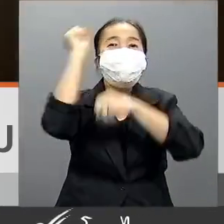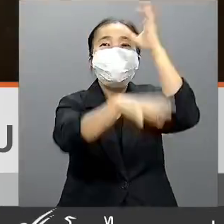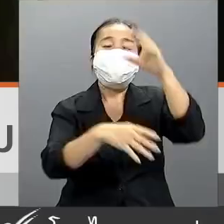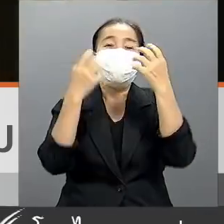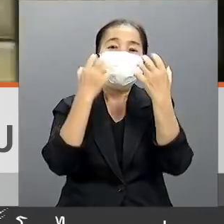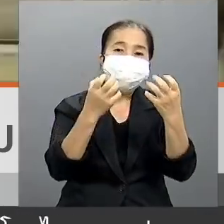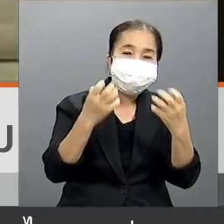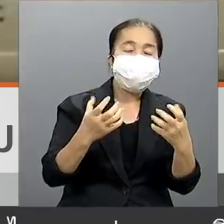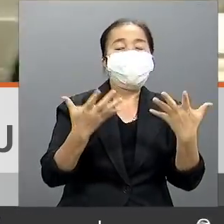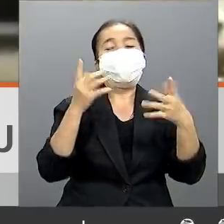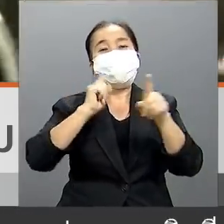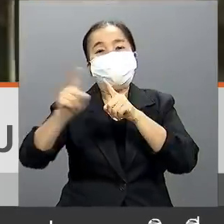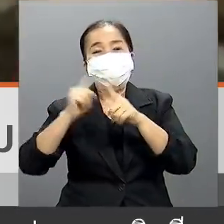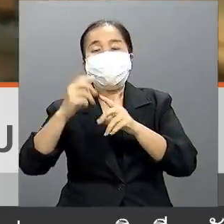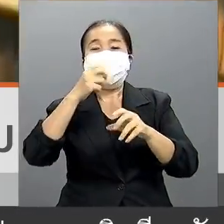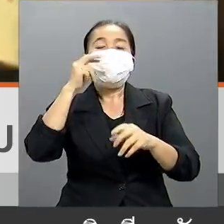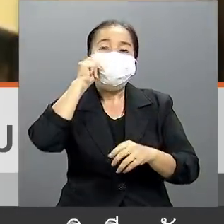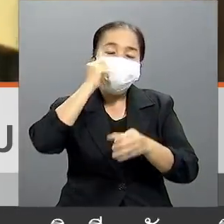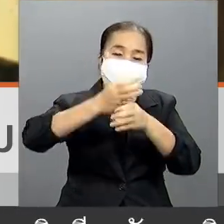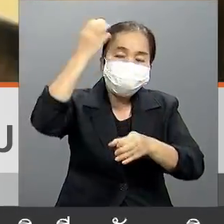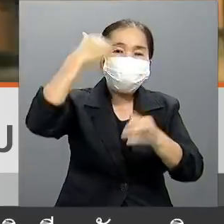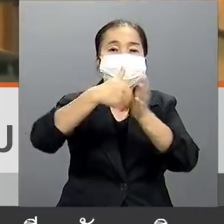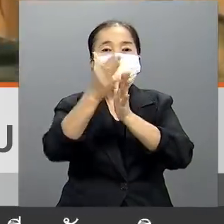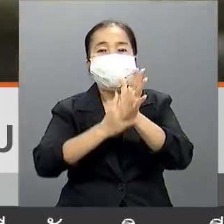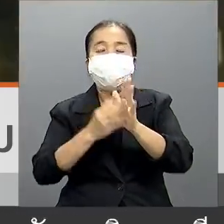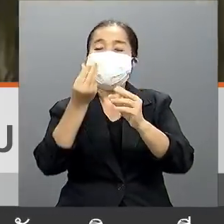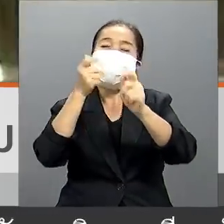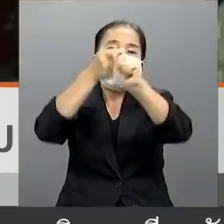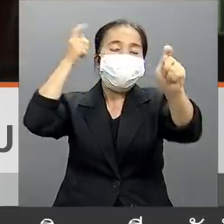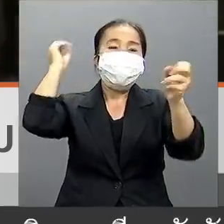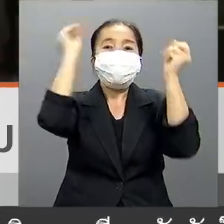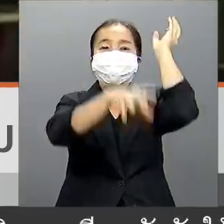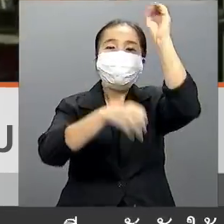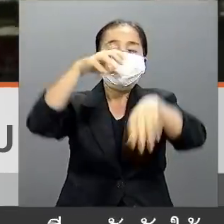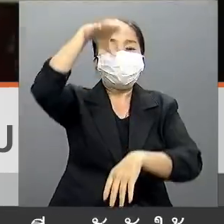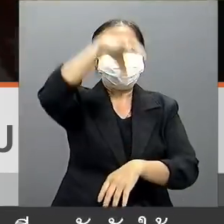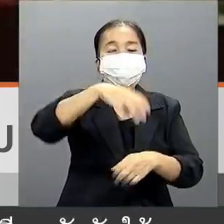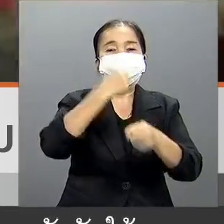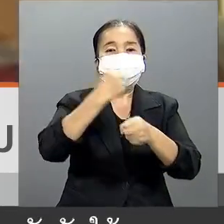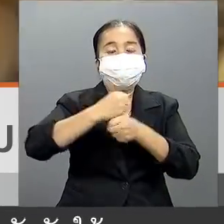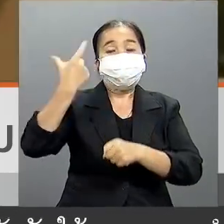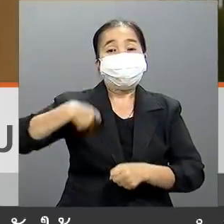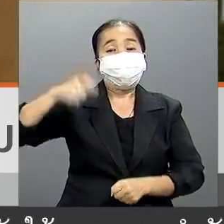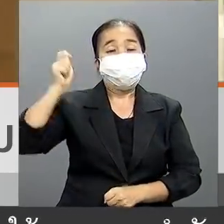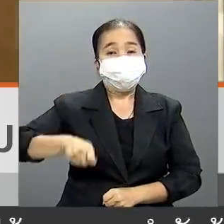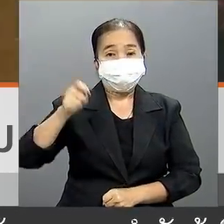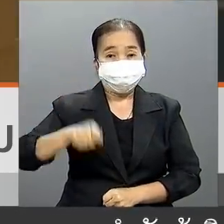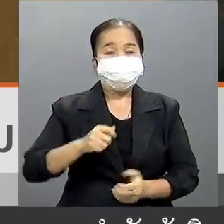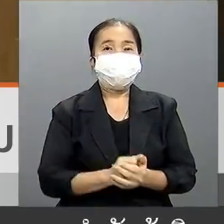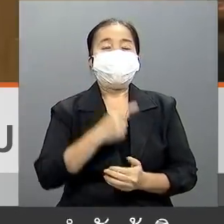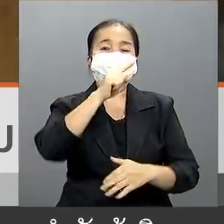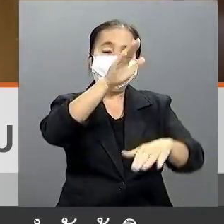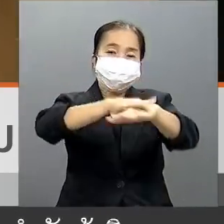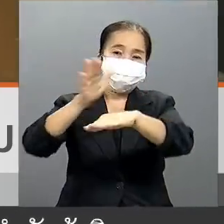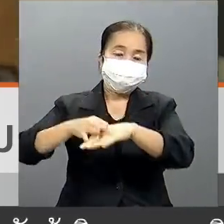ฐขวดน้ำใส่สีแล้วก็ลูกแก้วเข้าไปในรั้วของศาลอาญานะครับจึงได้แจ้งเตือนว่าการกระทำของกลุ่มผู้ชุมนุมนั้นผิด